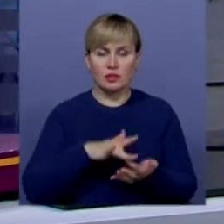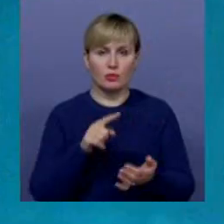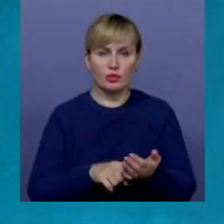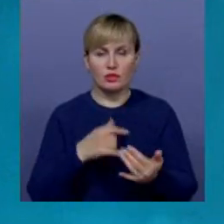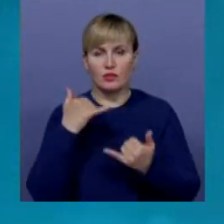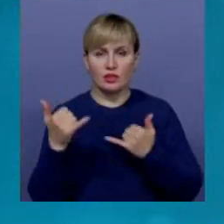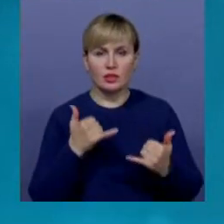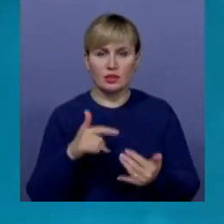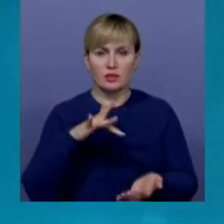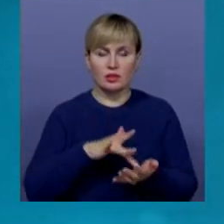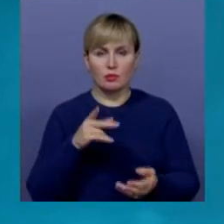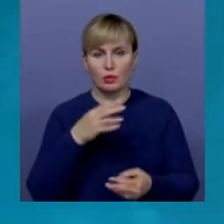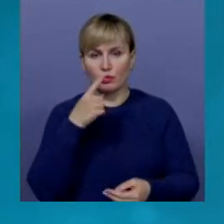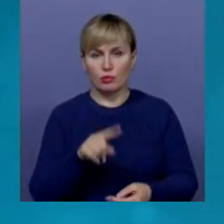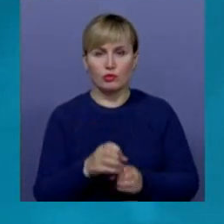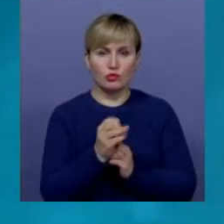номеру